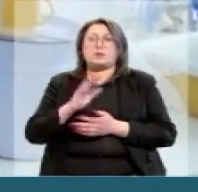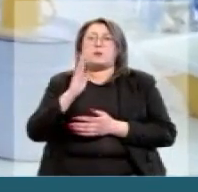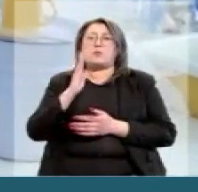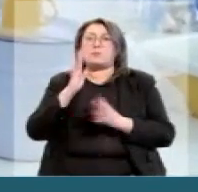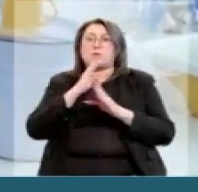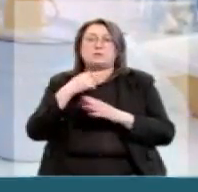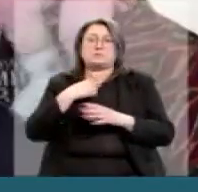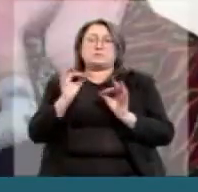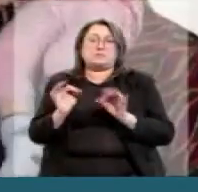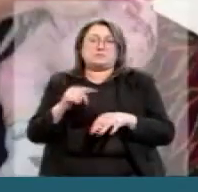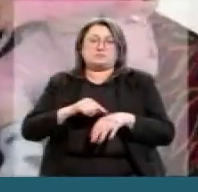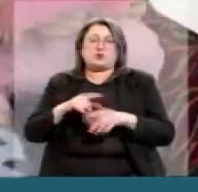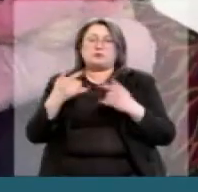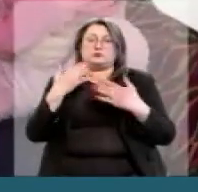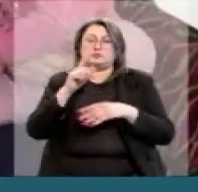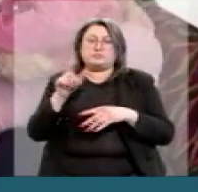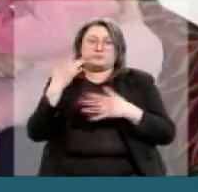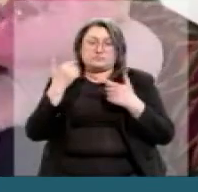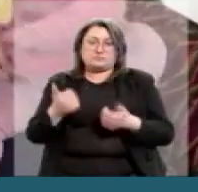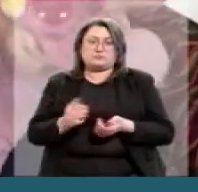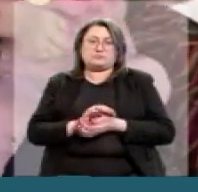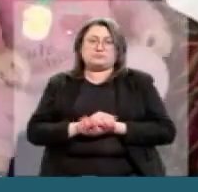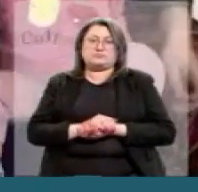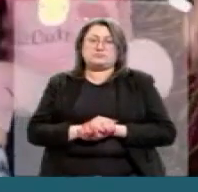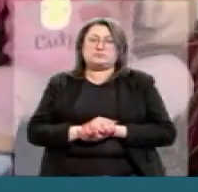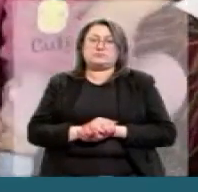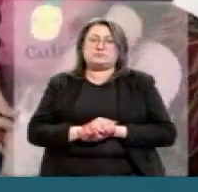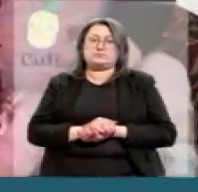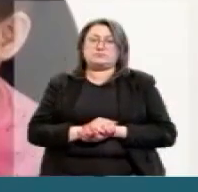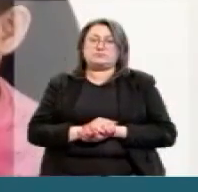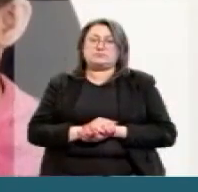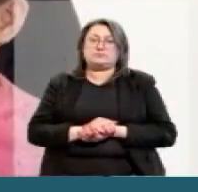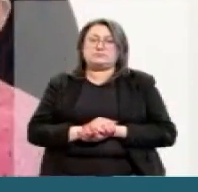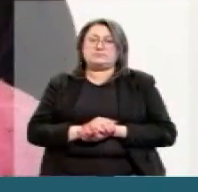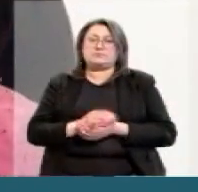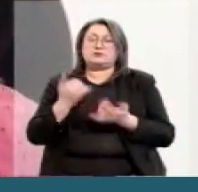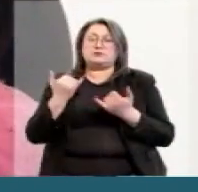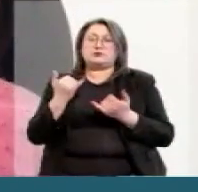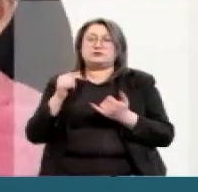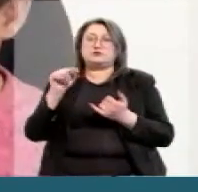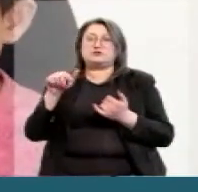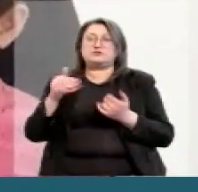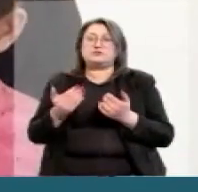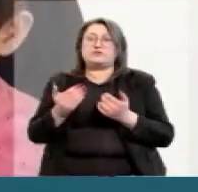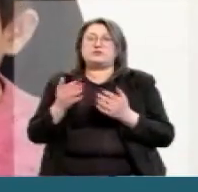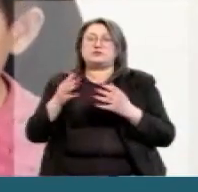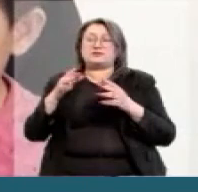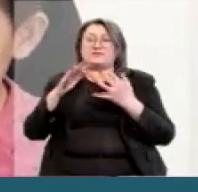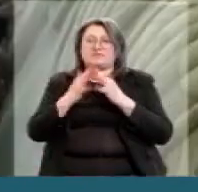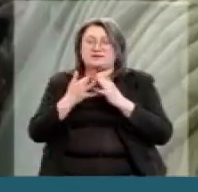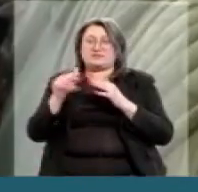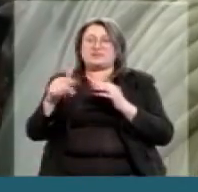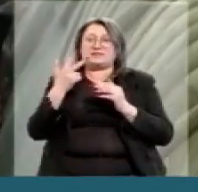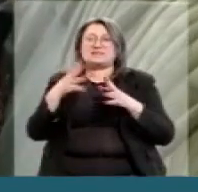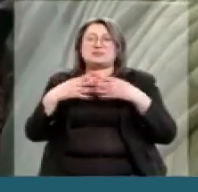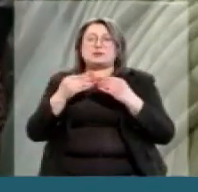беріп отқан адамдар бар. Соналда қазір оңтүстіктен қоныс аударған 3 отбасы тұрып жатыр. Бәрі де көп балалы, баспанамен жұмыспен